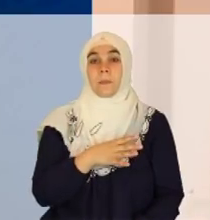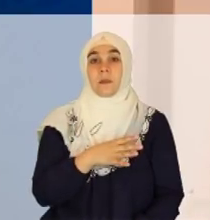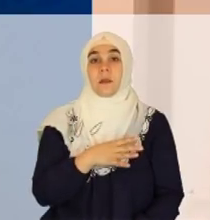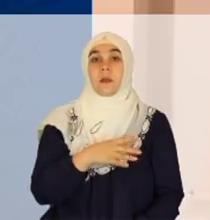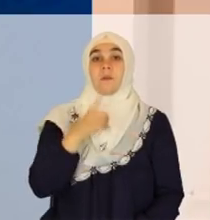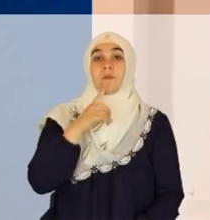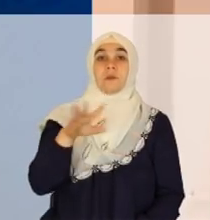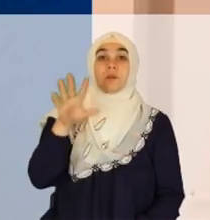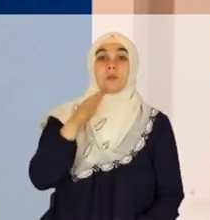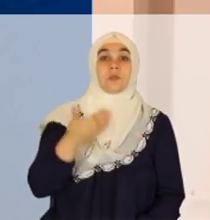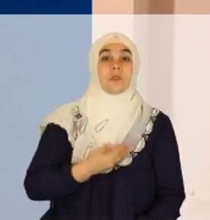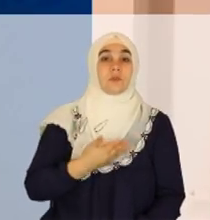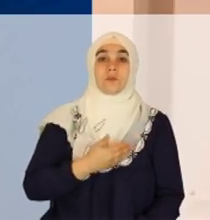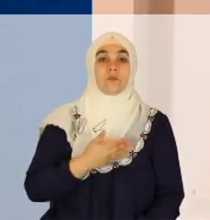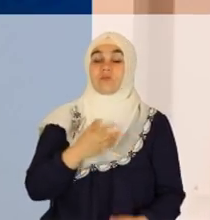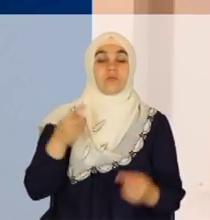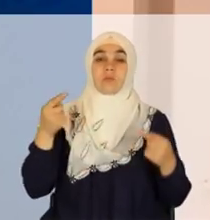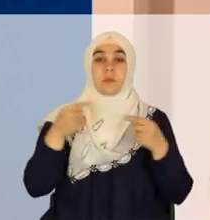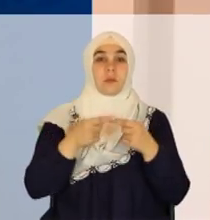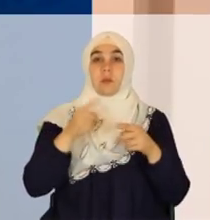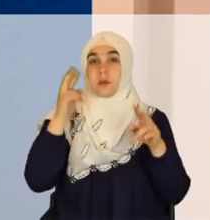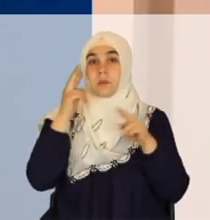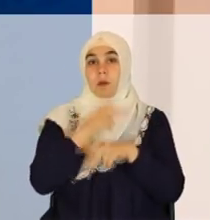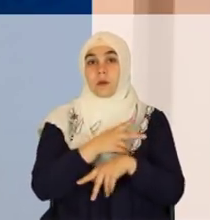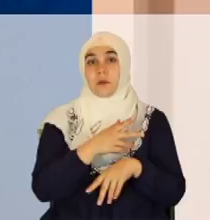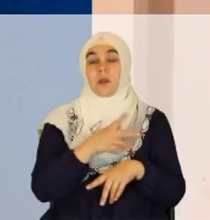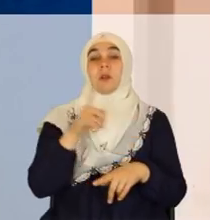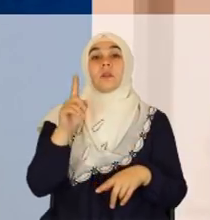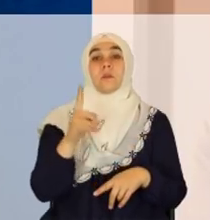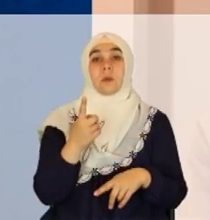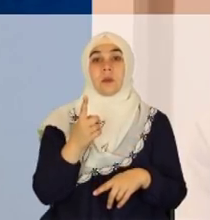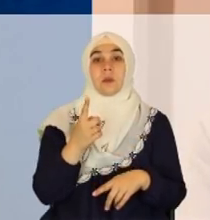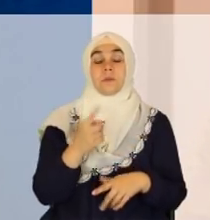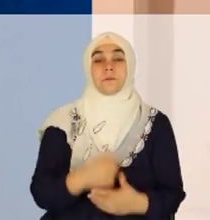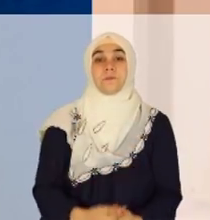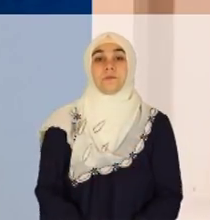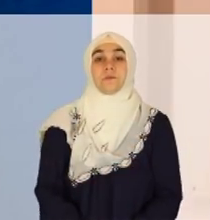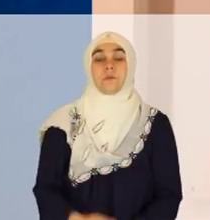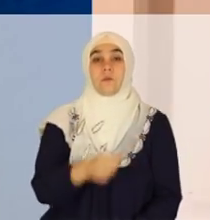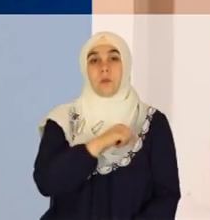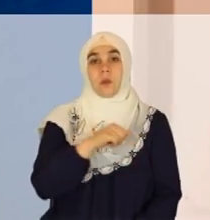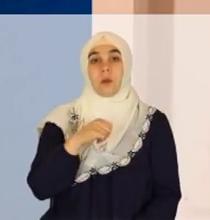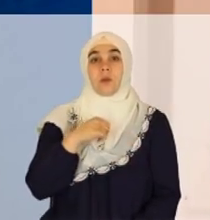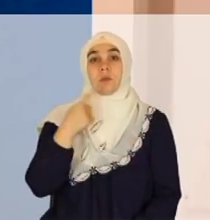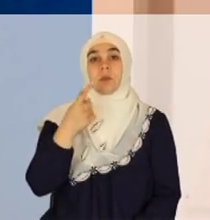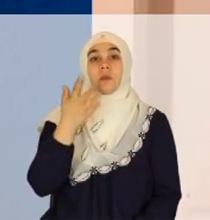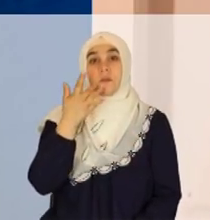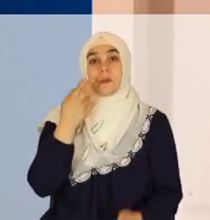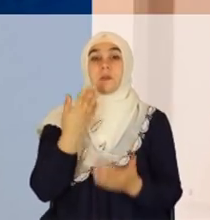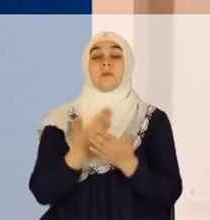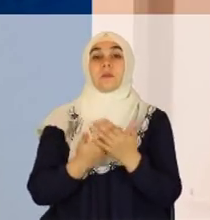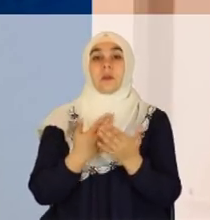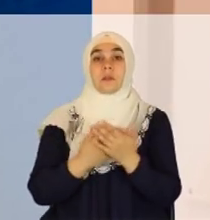abadiy barhayot degan gap to'g'ri emas. Nima uchun? Ular o'zini odaticha dalil